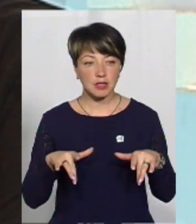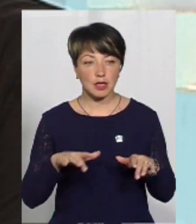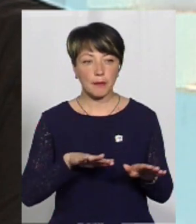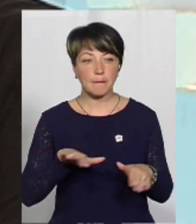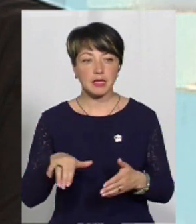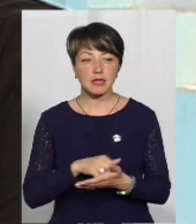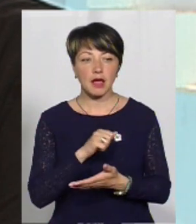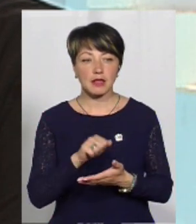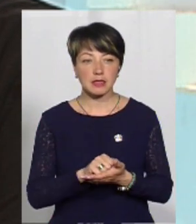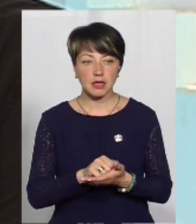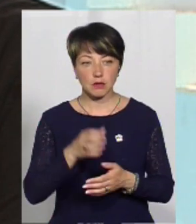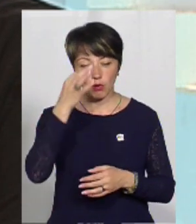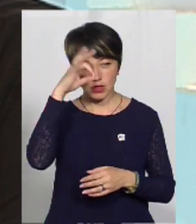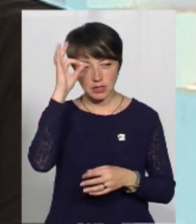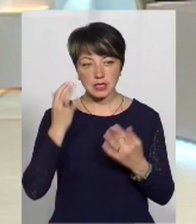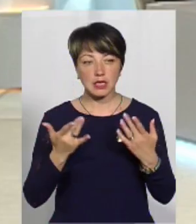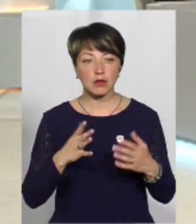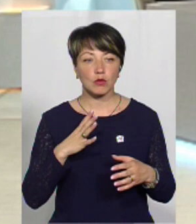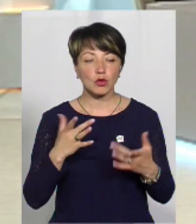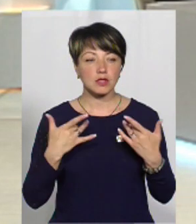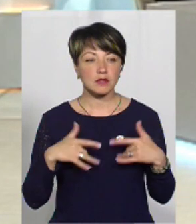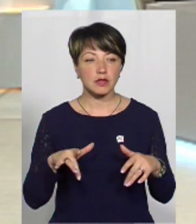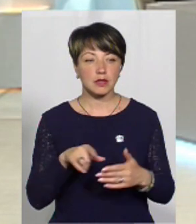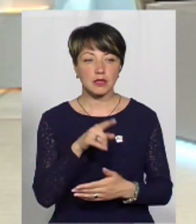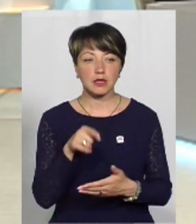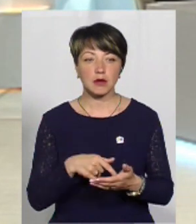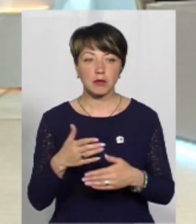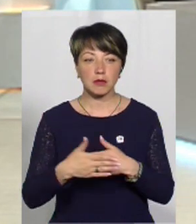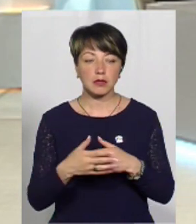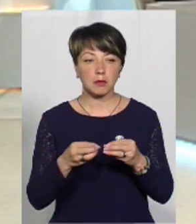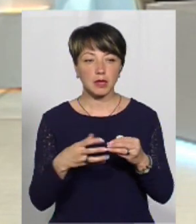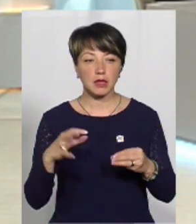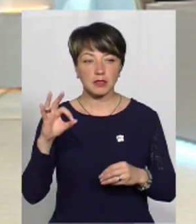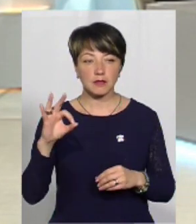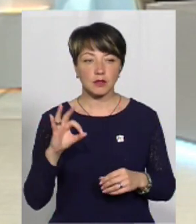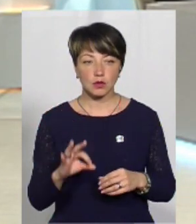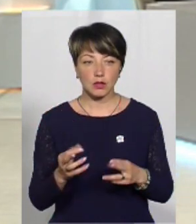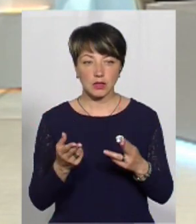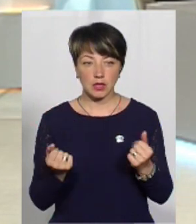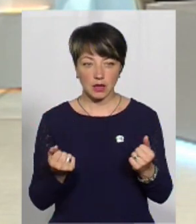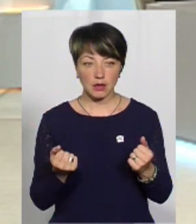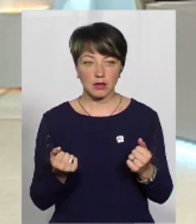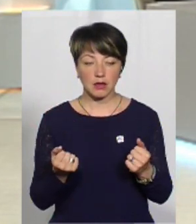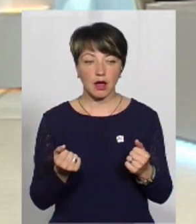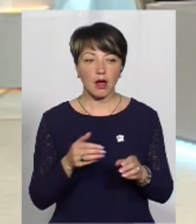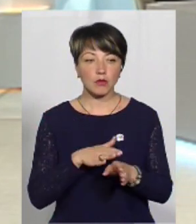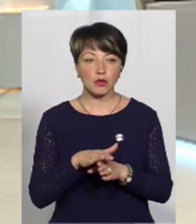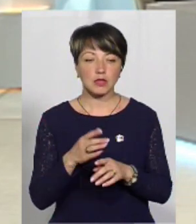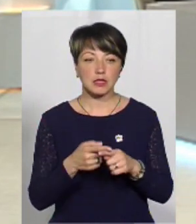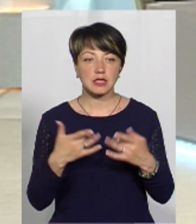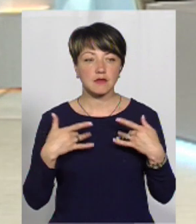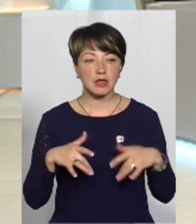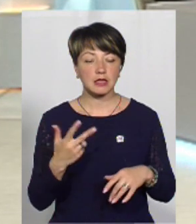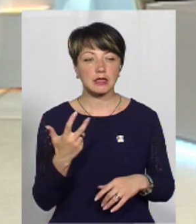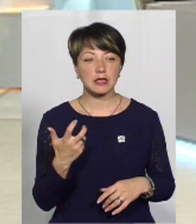після атестації поліцейських. Скільки їх було звільнено? Близько 15%, так? Наскільки... Тобто, в абсолютних цифрах це було